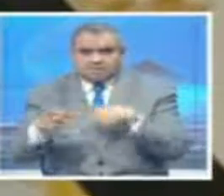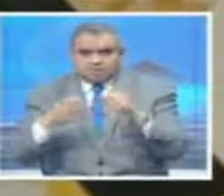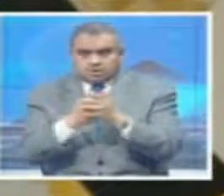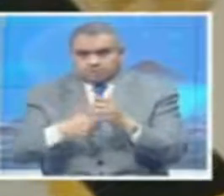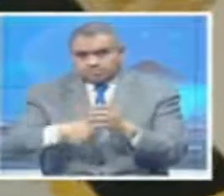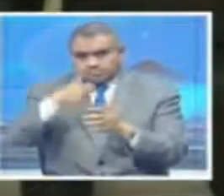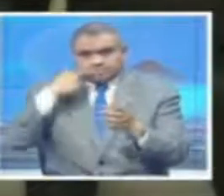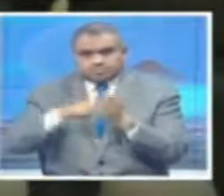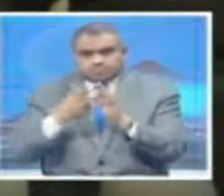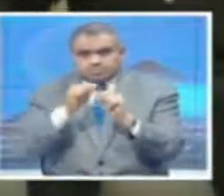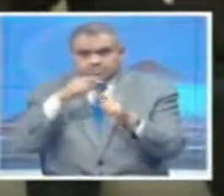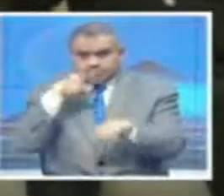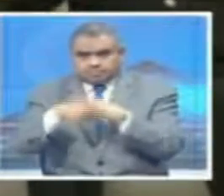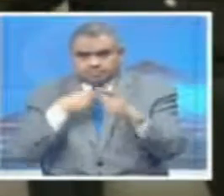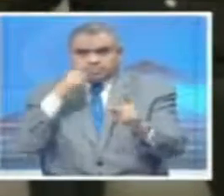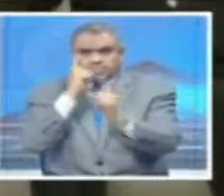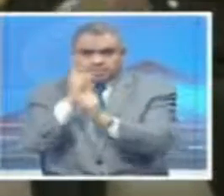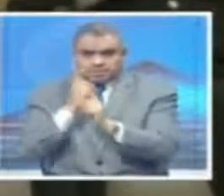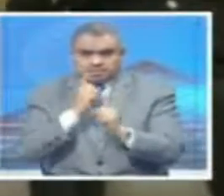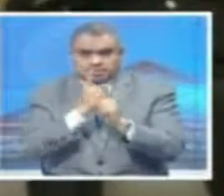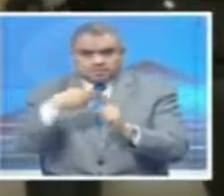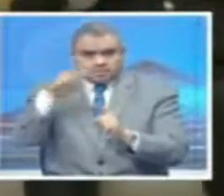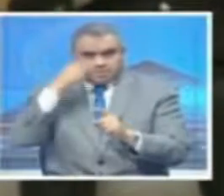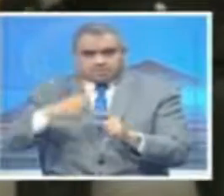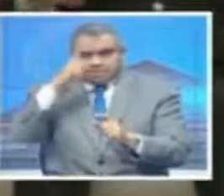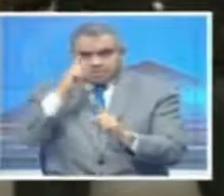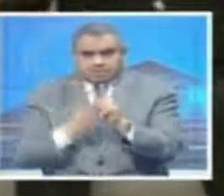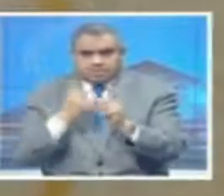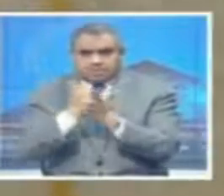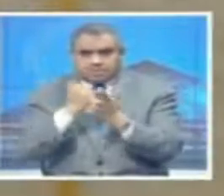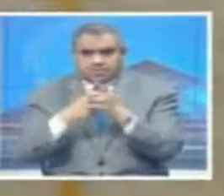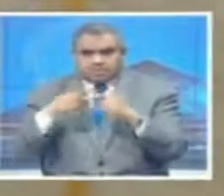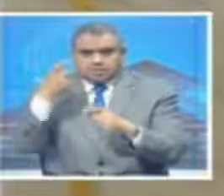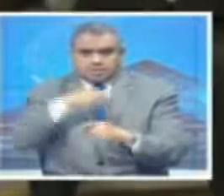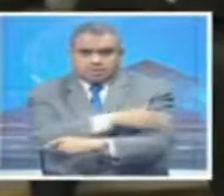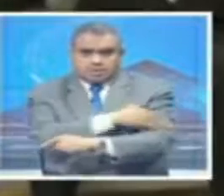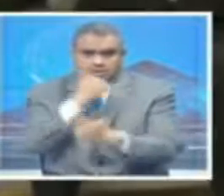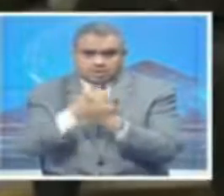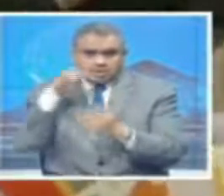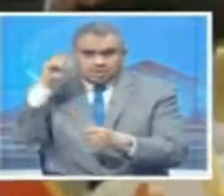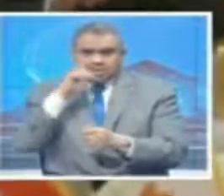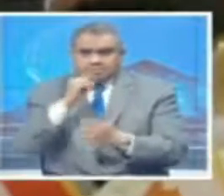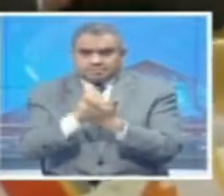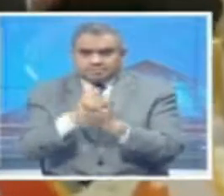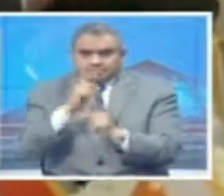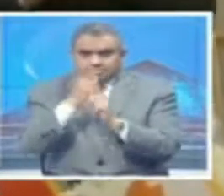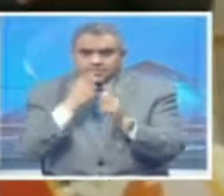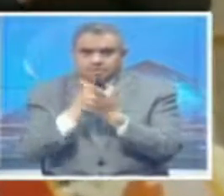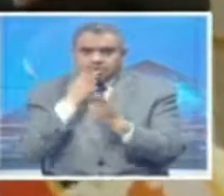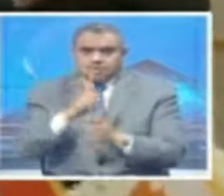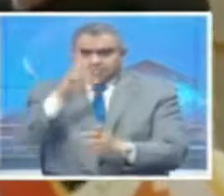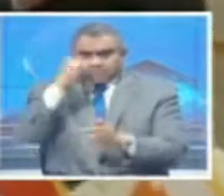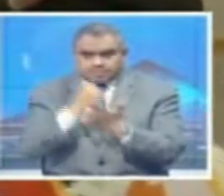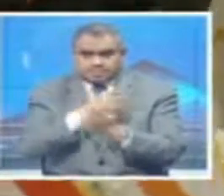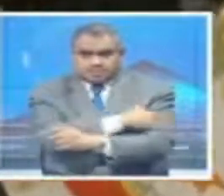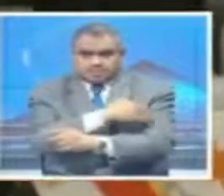نفس الإطار التقى بكل من وزيرة الجيوش الفرنسية ووزير دفاع صربيا والسيد خار لامبوس